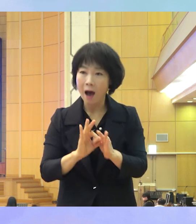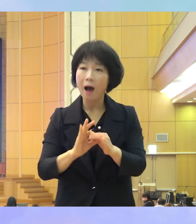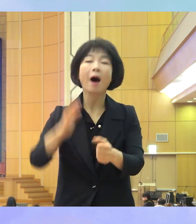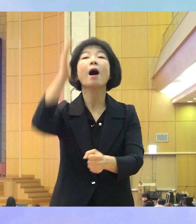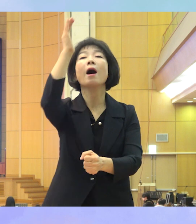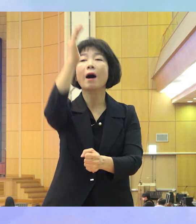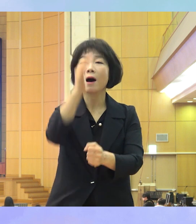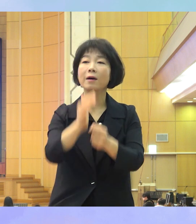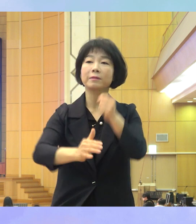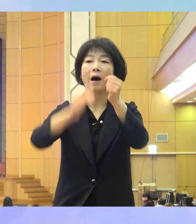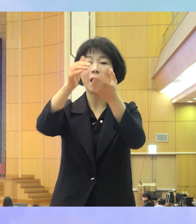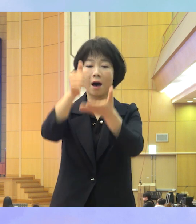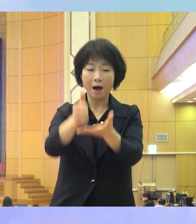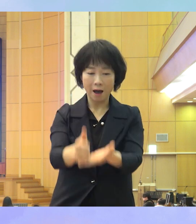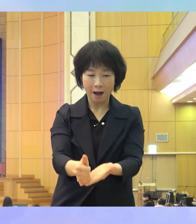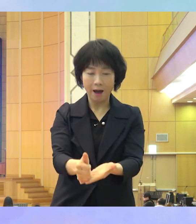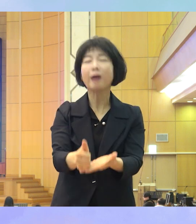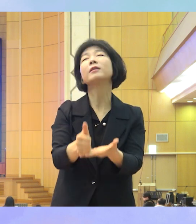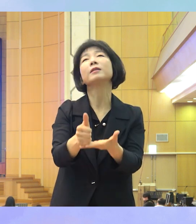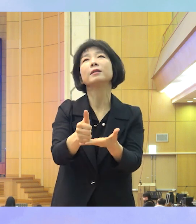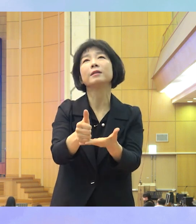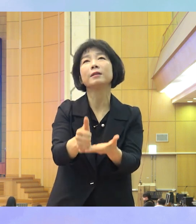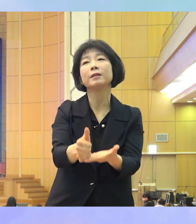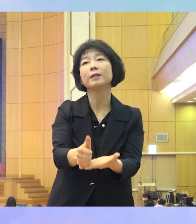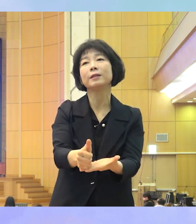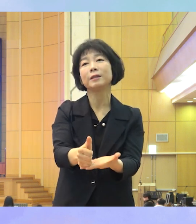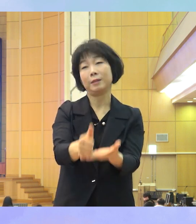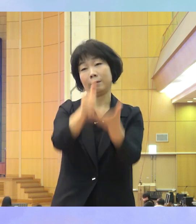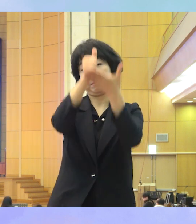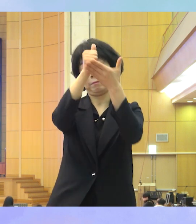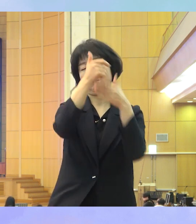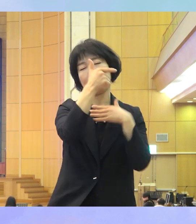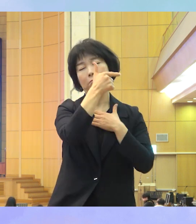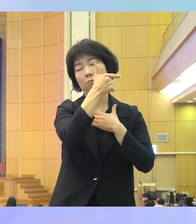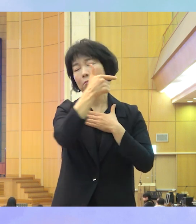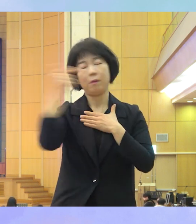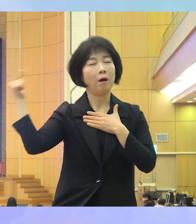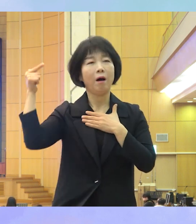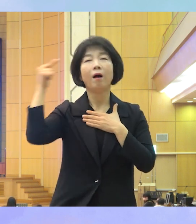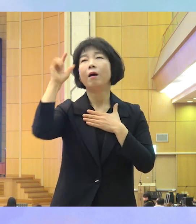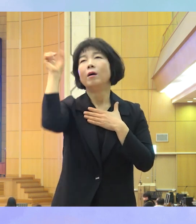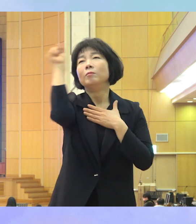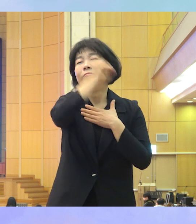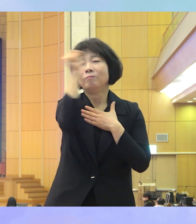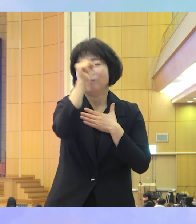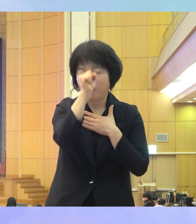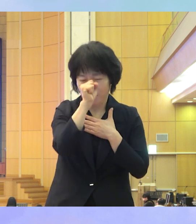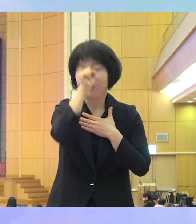나의 한 번 더 목소리 높여 찬양합니다. 좋으신 하나님,